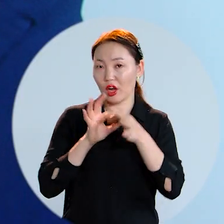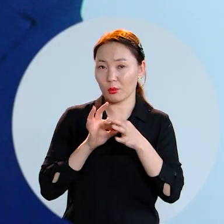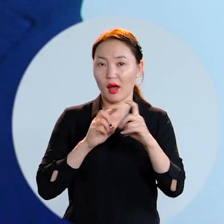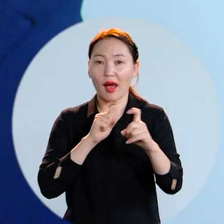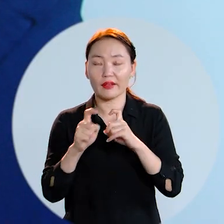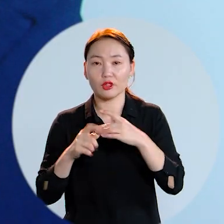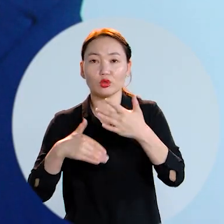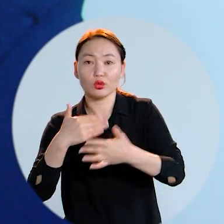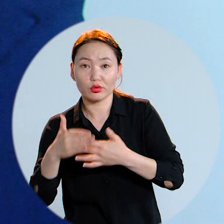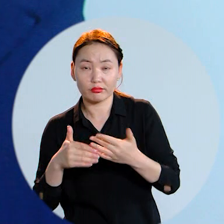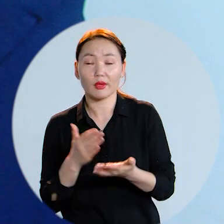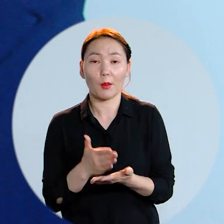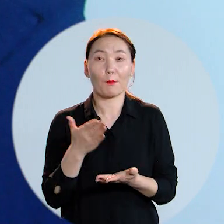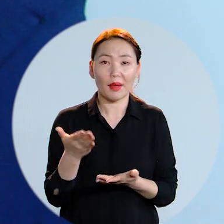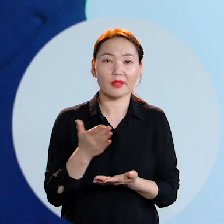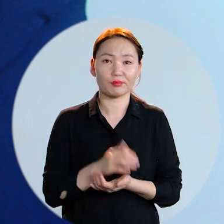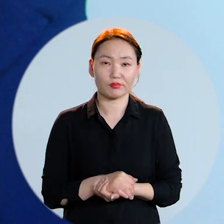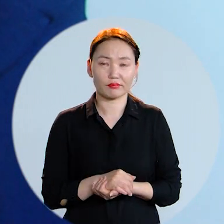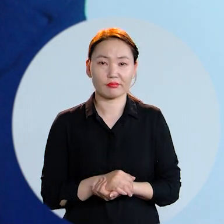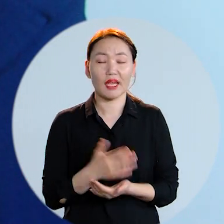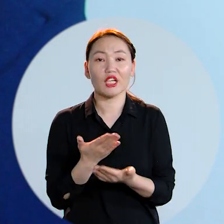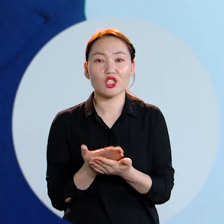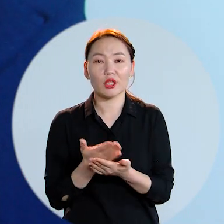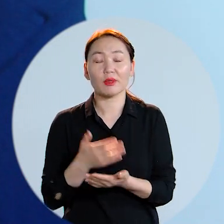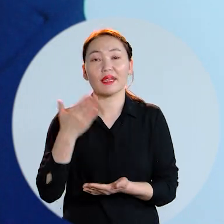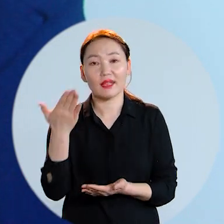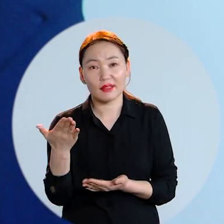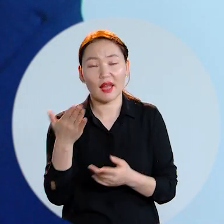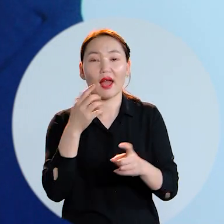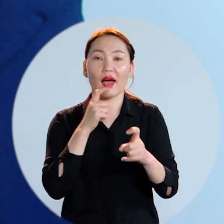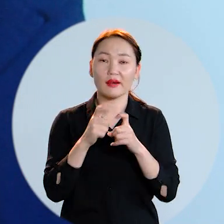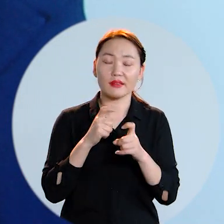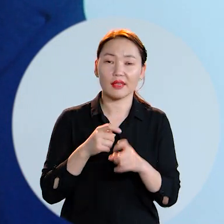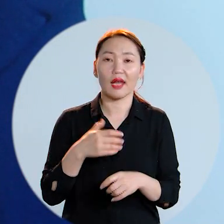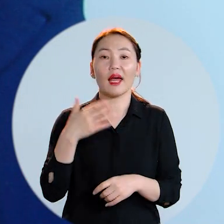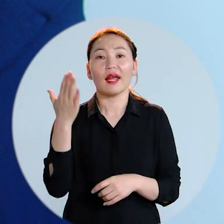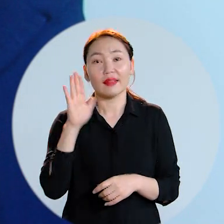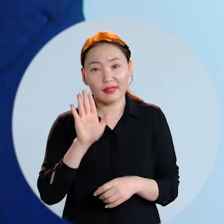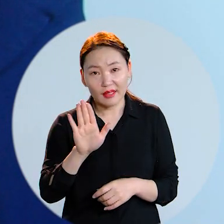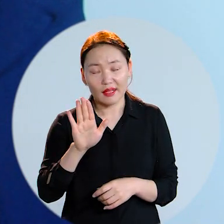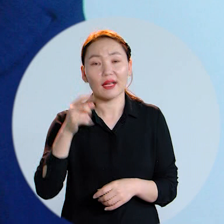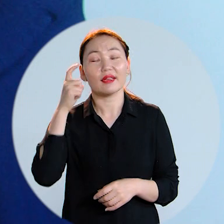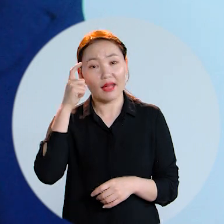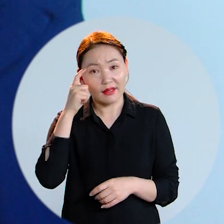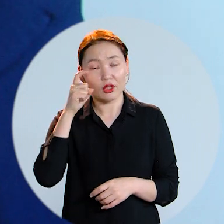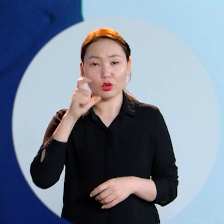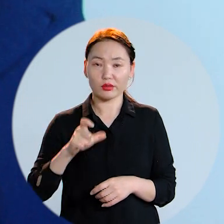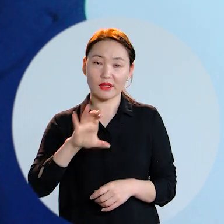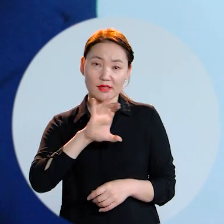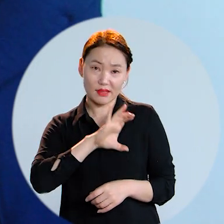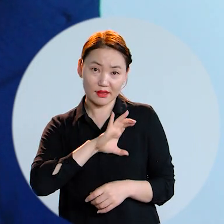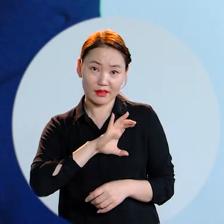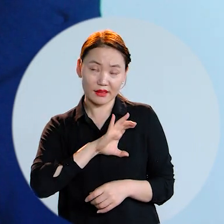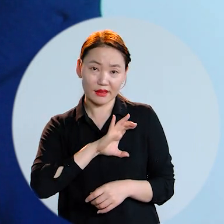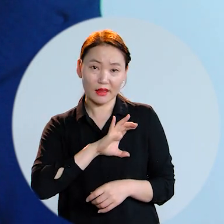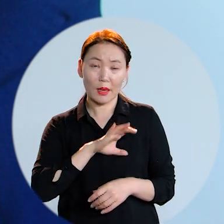одоо ордог. Тухайлах юм бол одоо тантай харилцаж байгаа гэдэг юм уу, тантай танил хүмүүс чинь танд сэтгэл ханамжийг өгдөг, дотн байдлыг